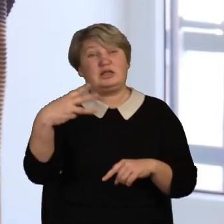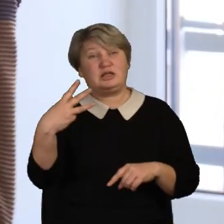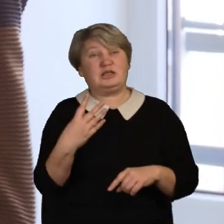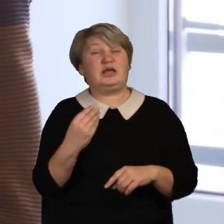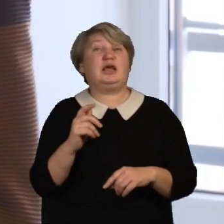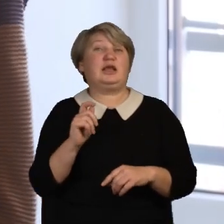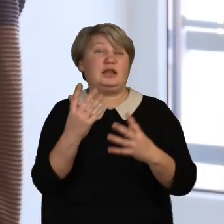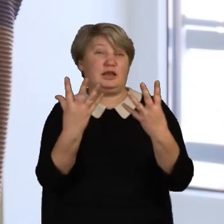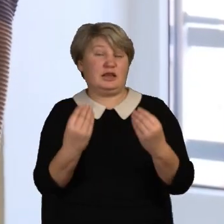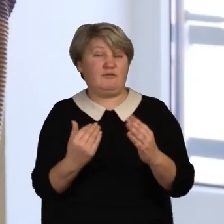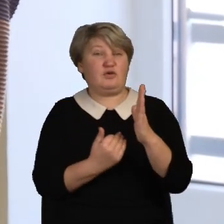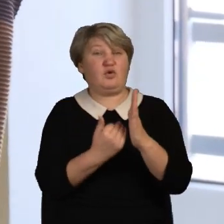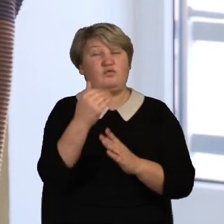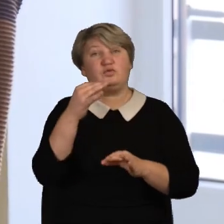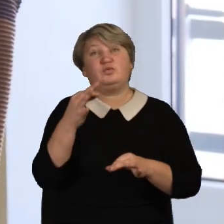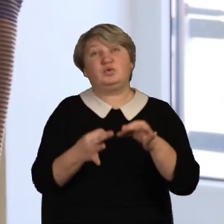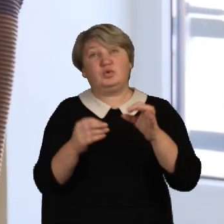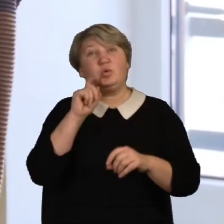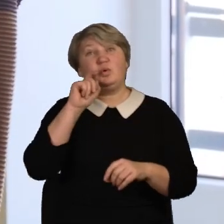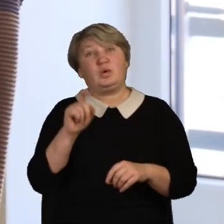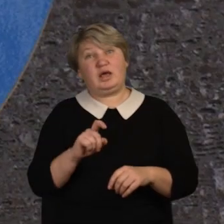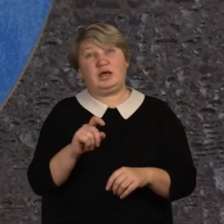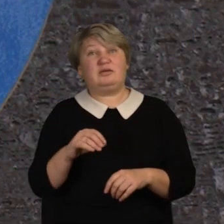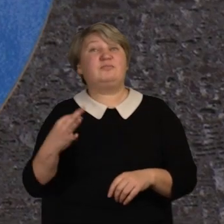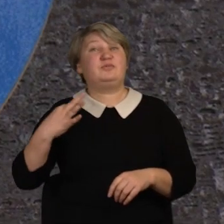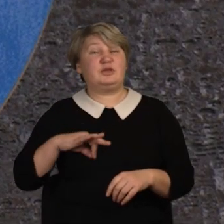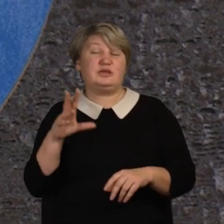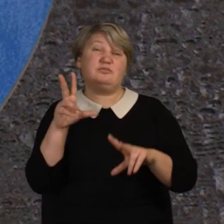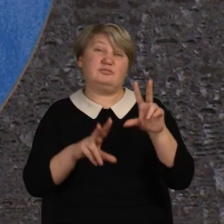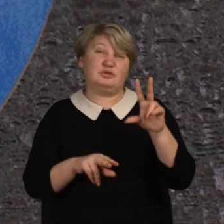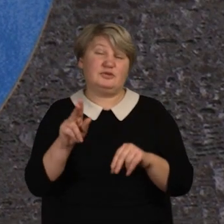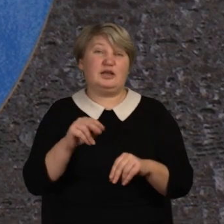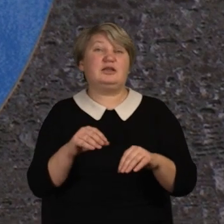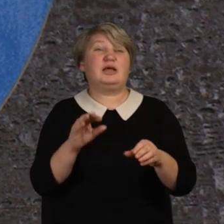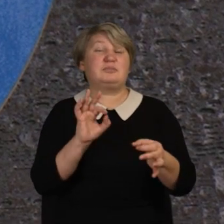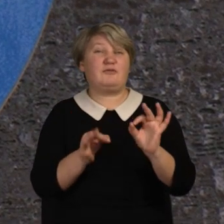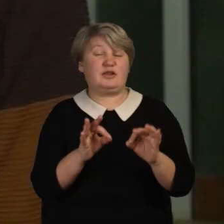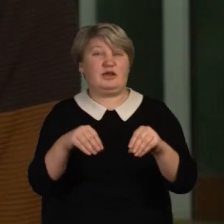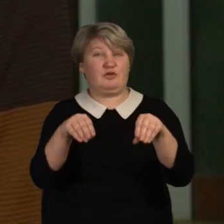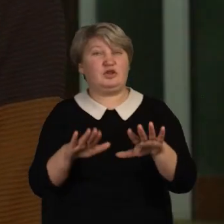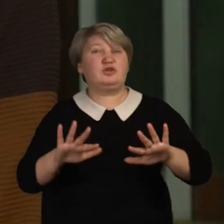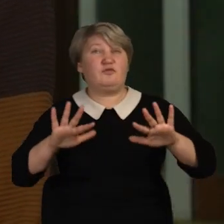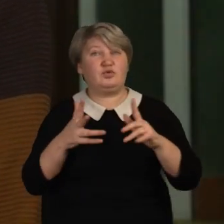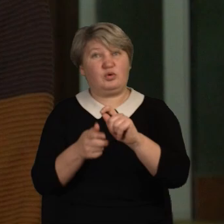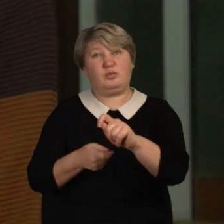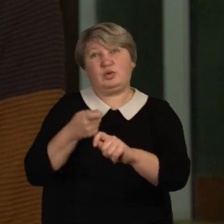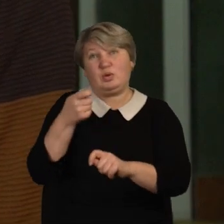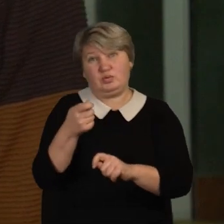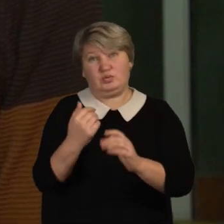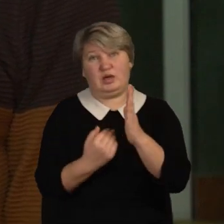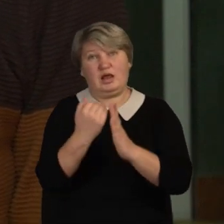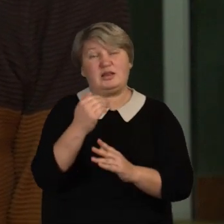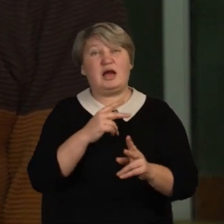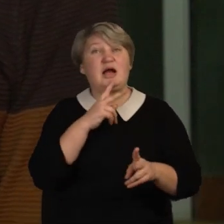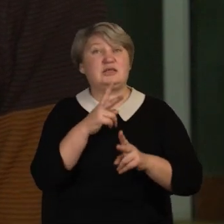України. Денис Савчук розповів, що сподіватиметься на справедливе рішення в разі подання касації. Я розумію, що